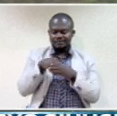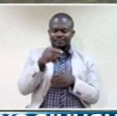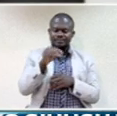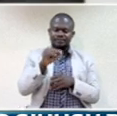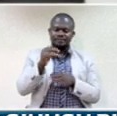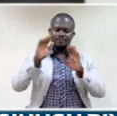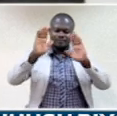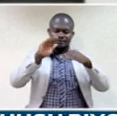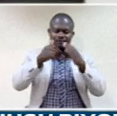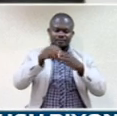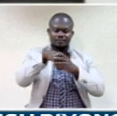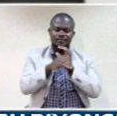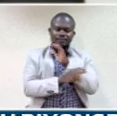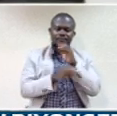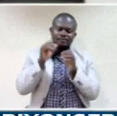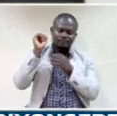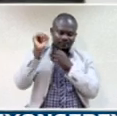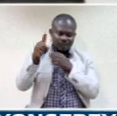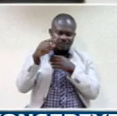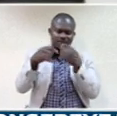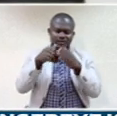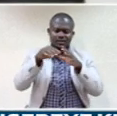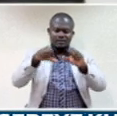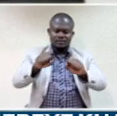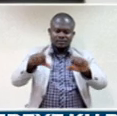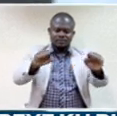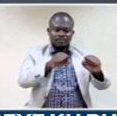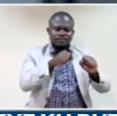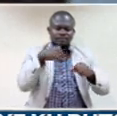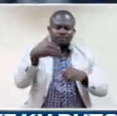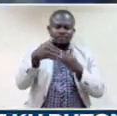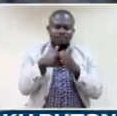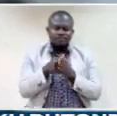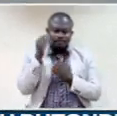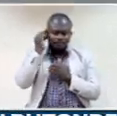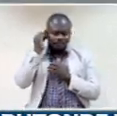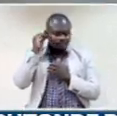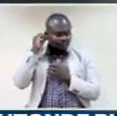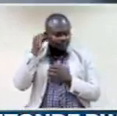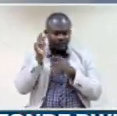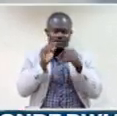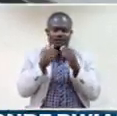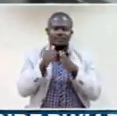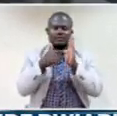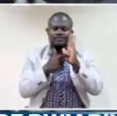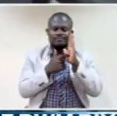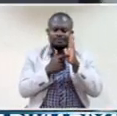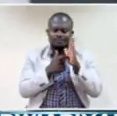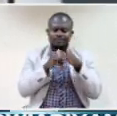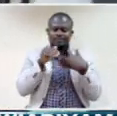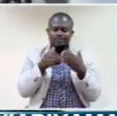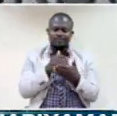ababifitemo uruhare barimo n'abari mu bihugu bya kure bakomeje gutabwa muri yombi umusubirizo ku baturage ngo iki ni ikimenyetso